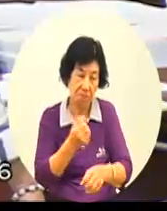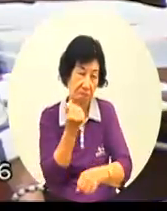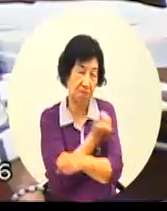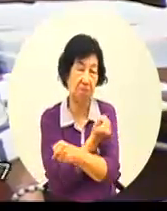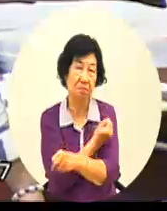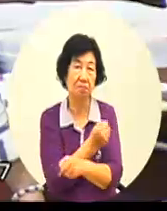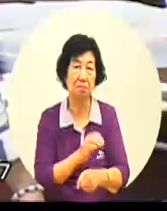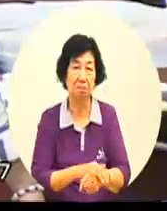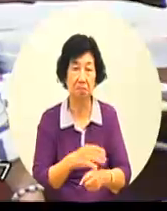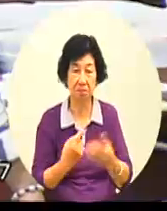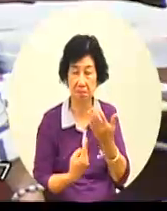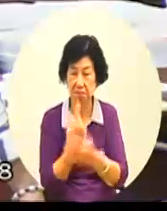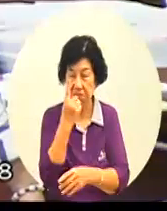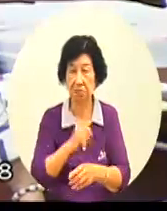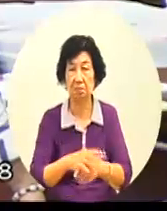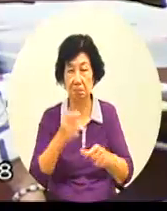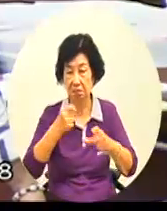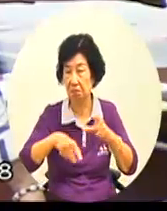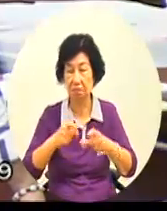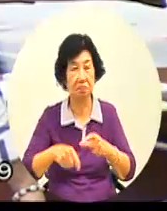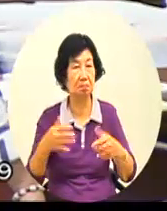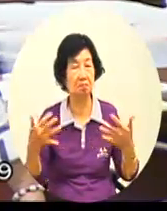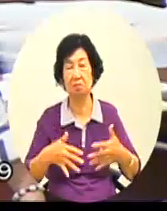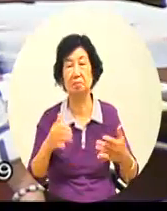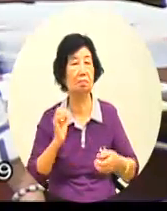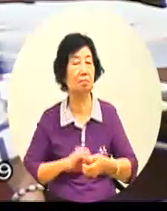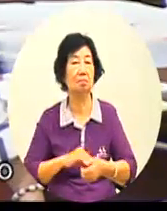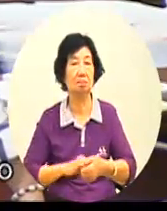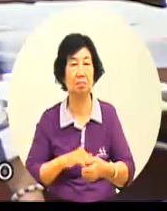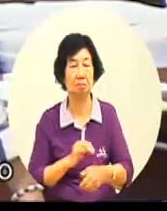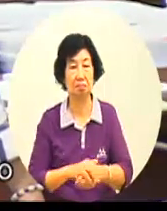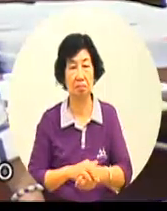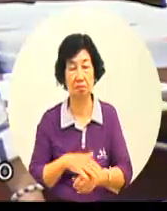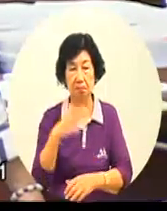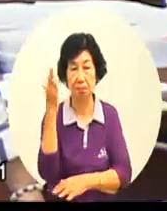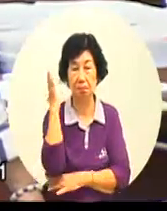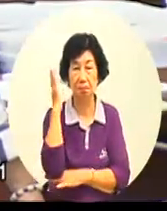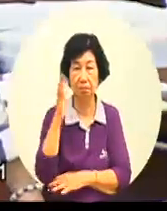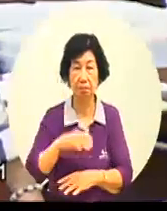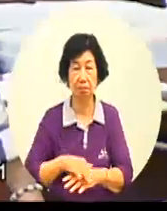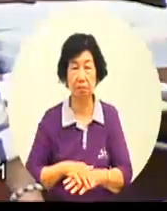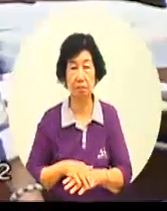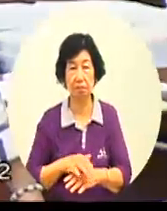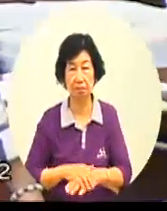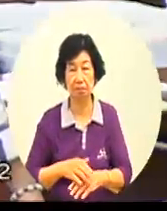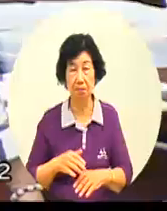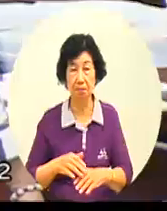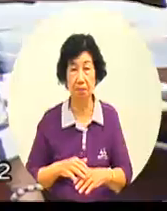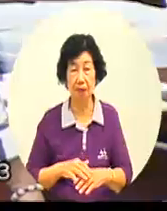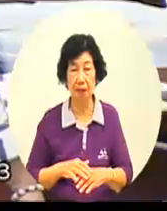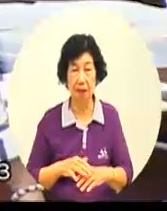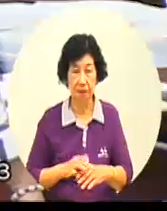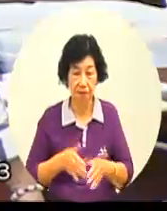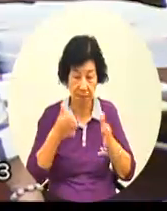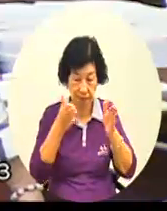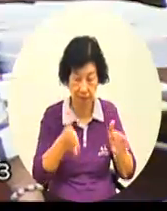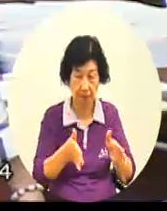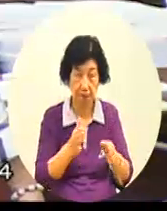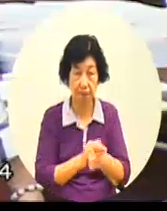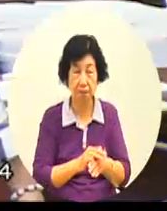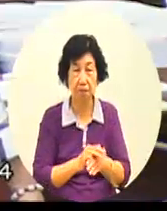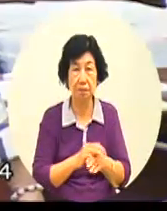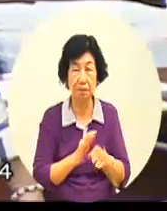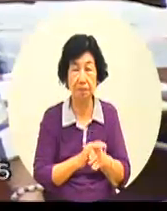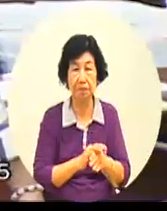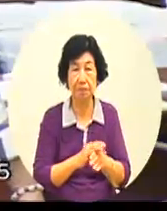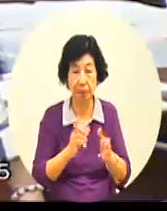不能是只是一个厂商的问题，我觉得政府既然有心要在长照这一块处理的